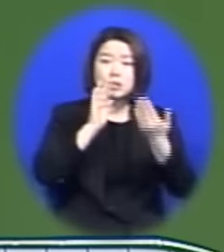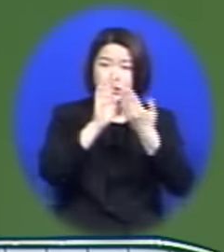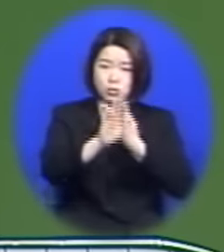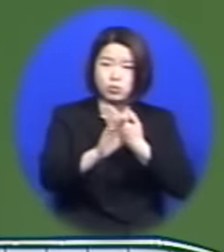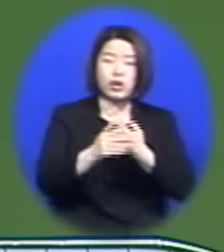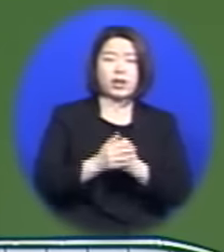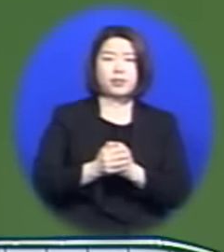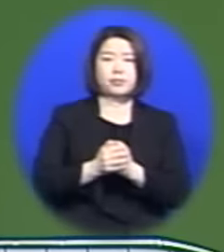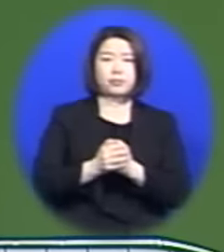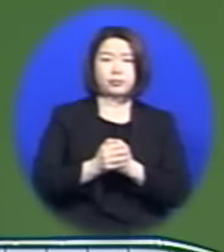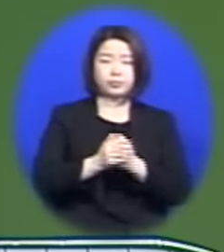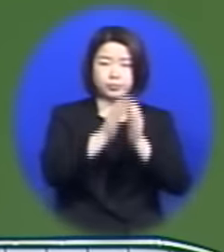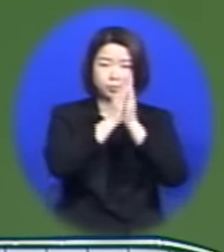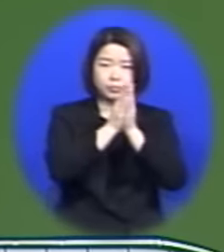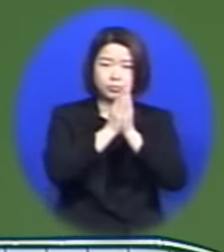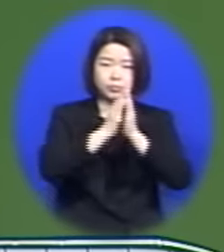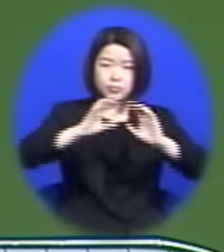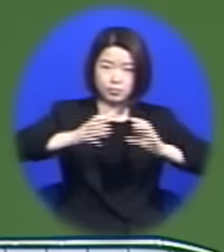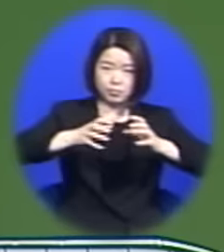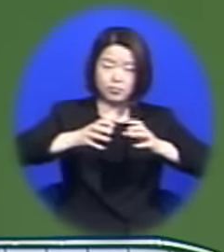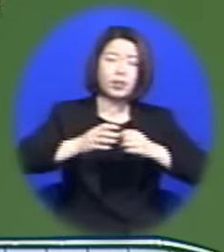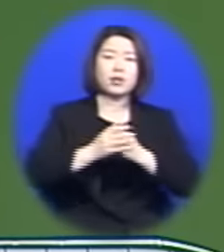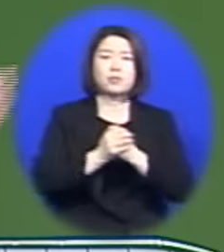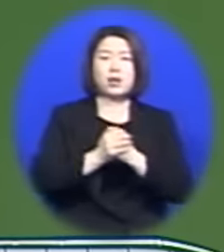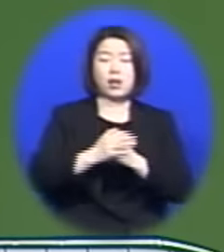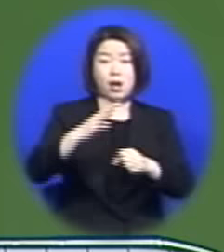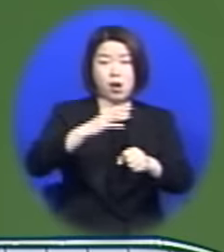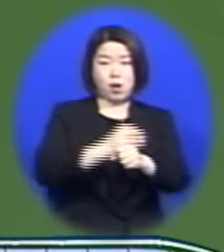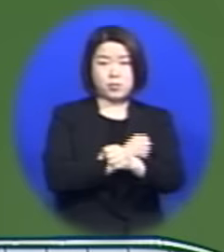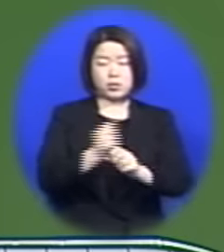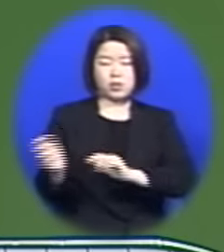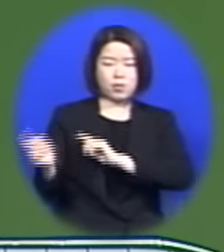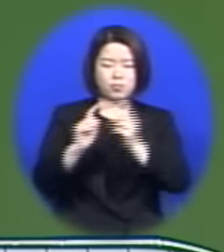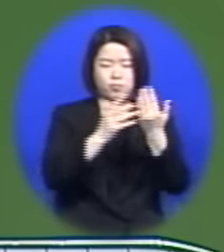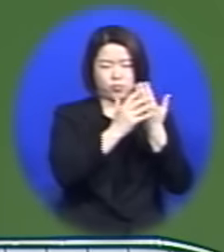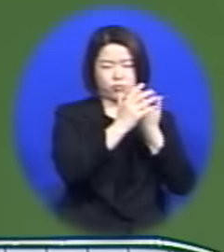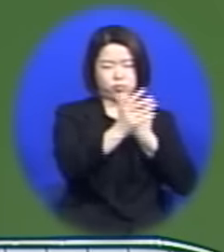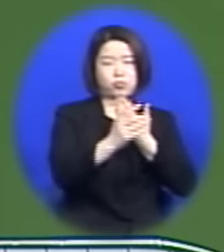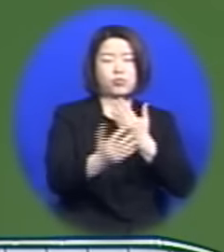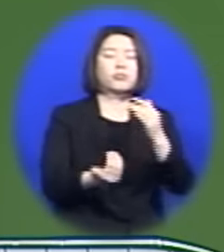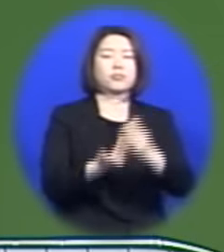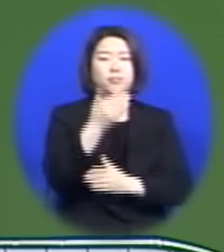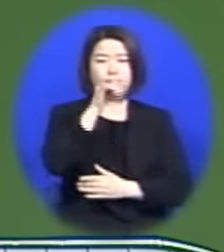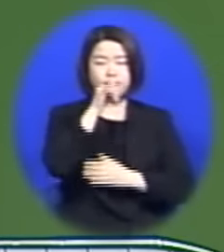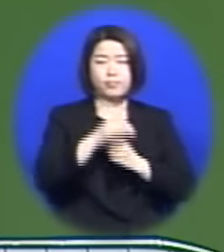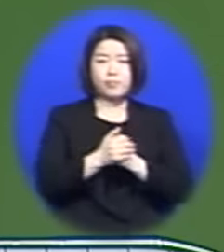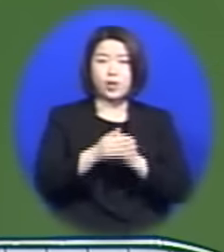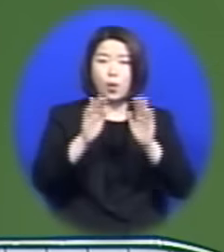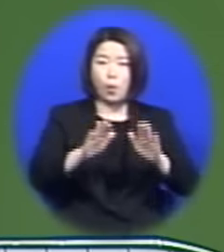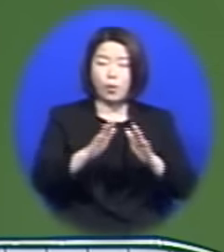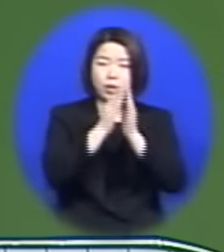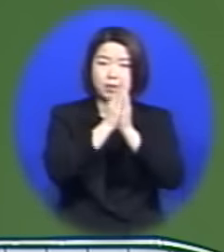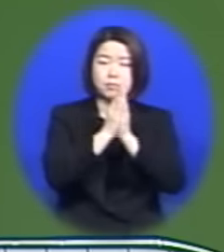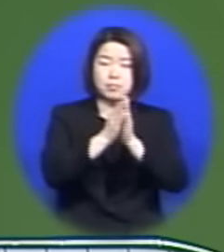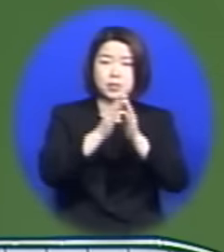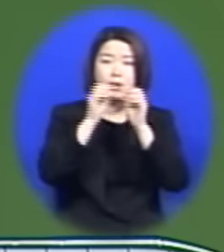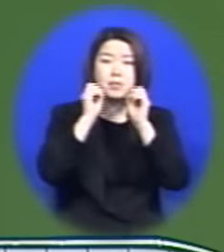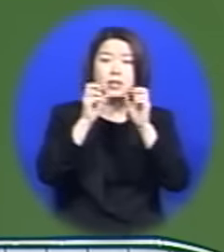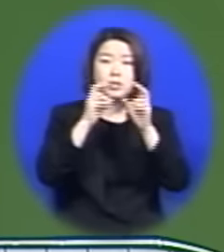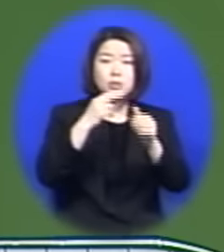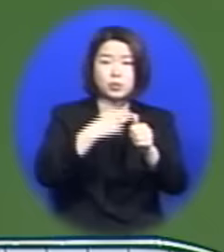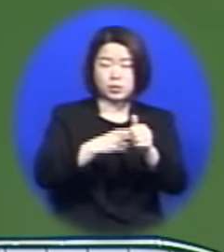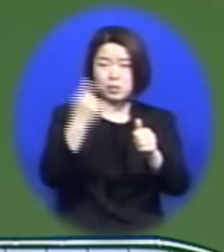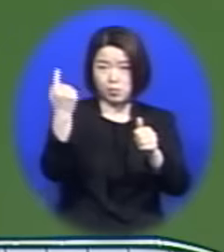이후에 미얀마에 엄청난 부흥이 일어납니다 오늘 미얀마 선교사님이